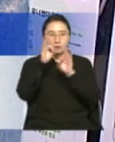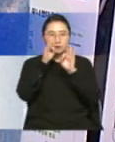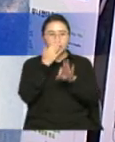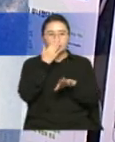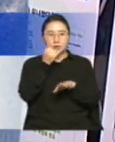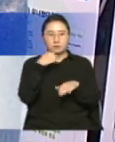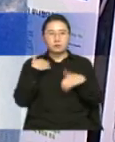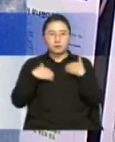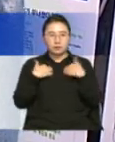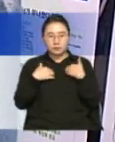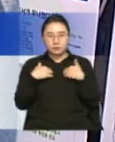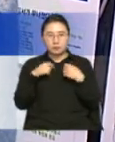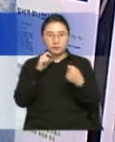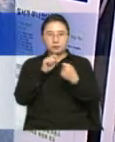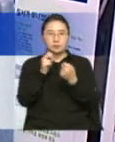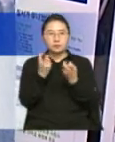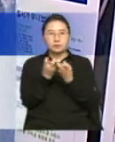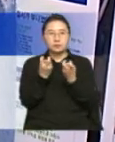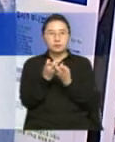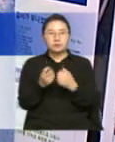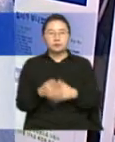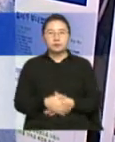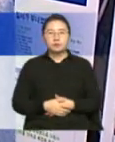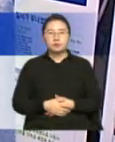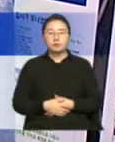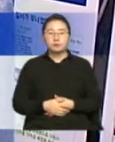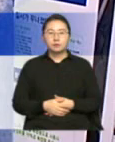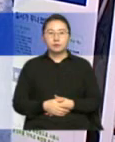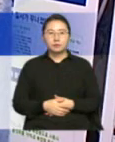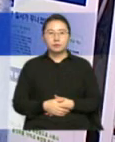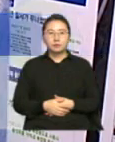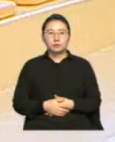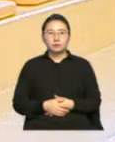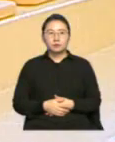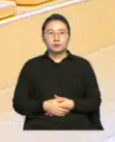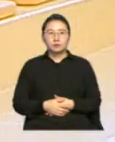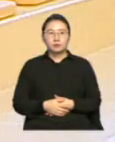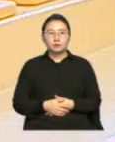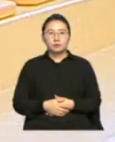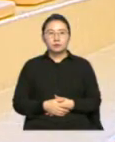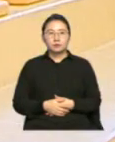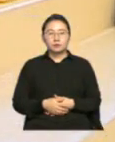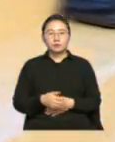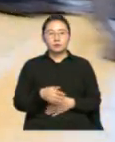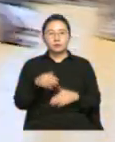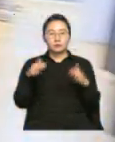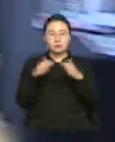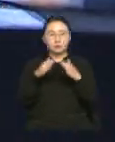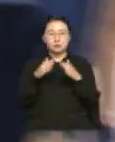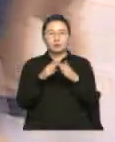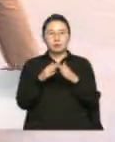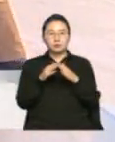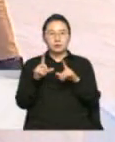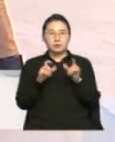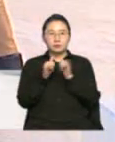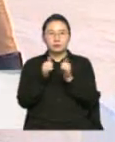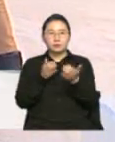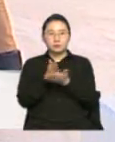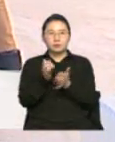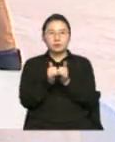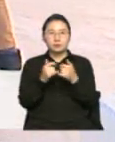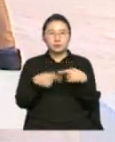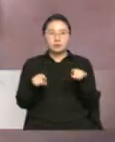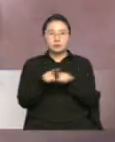그냥 재밌게 색다르게 또 접근할 수 있는 방법인 것 같아요. 더불어 청신호 주택에 대해 시민과 전문가가